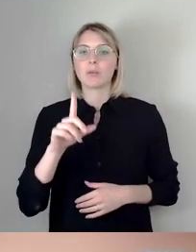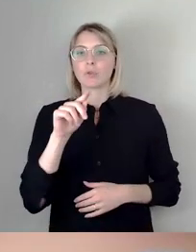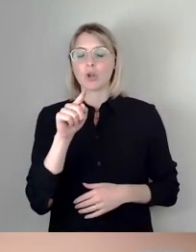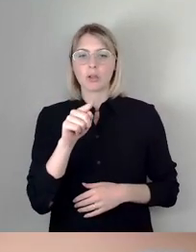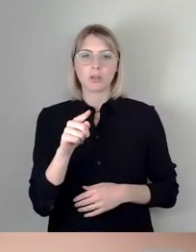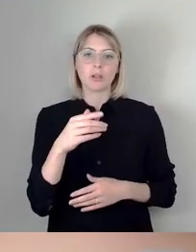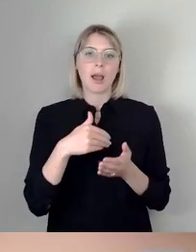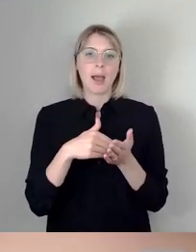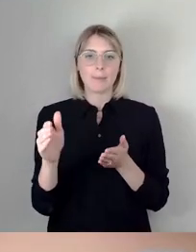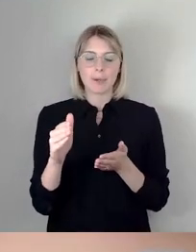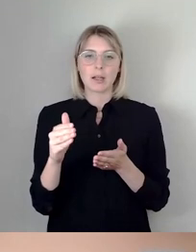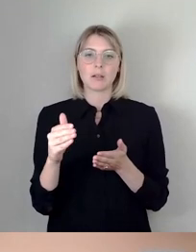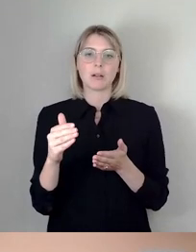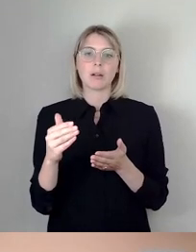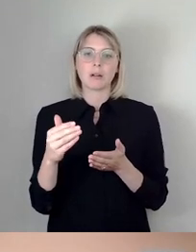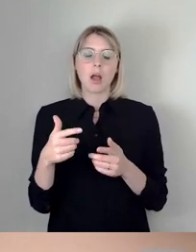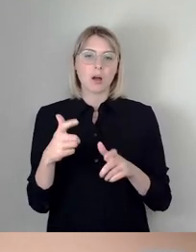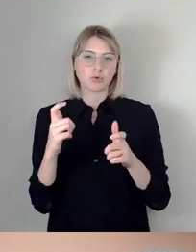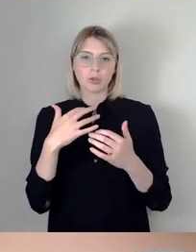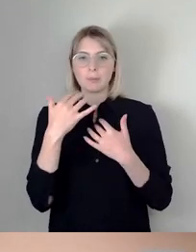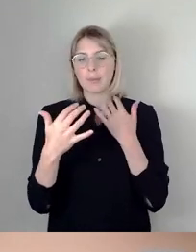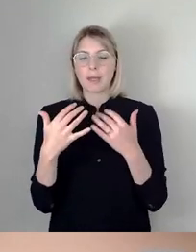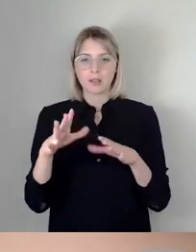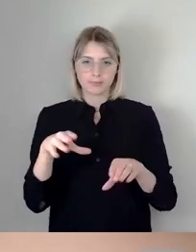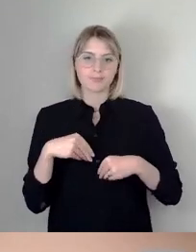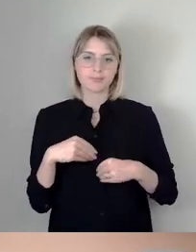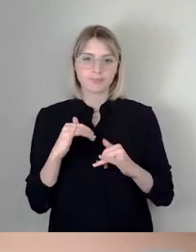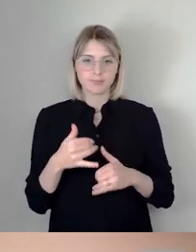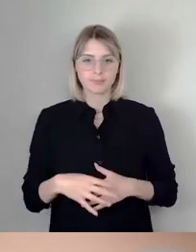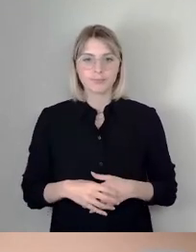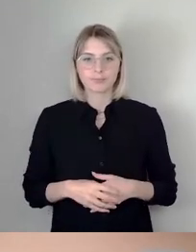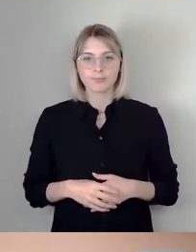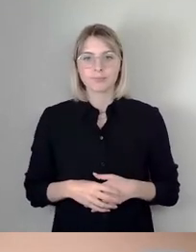ablehnende Ausschussbericht angenommen worden.